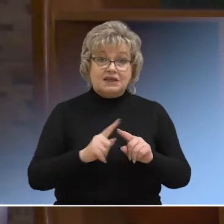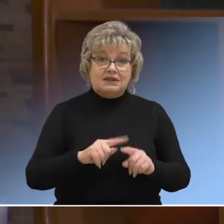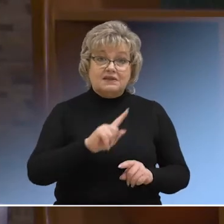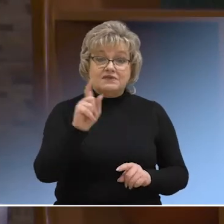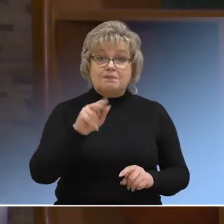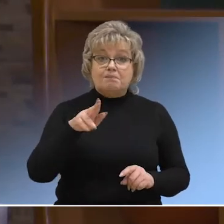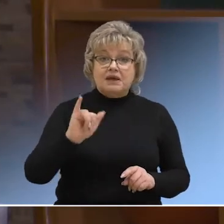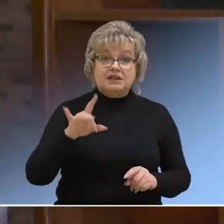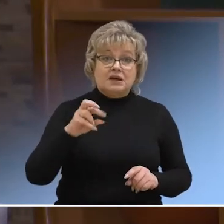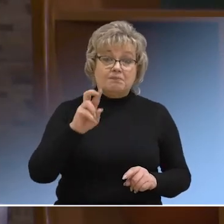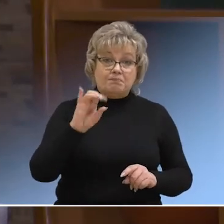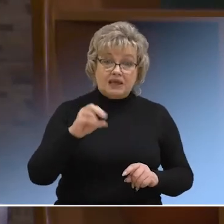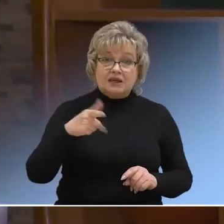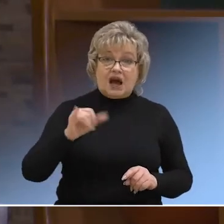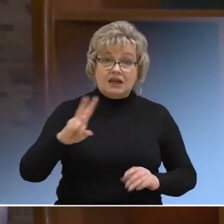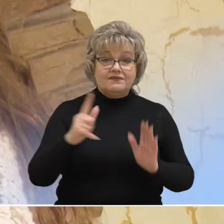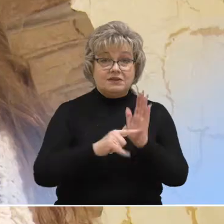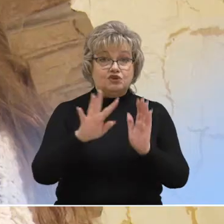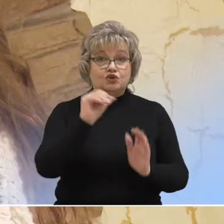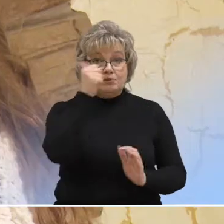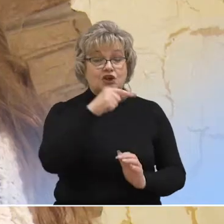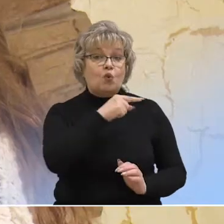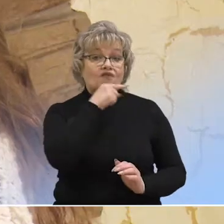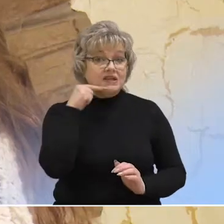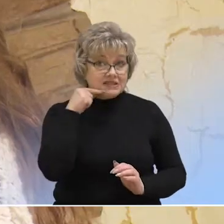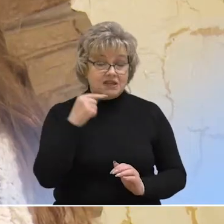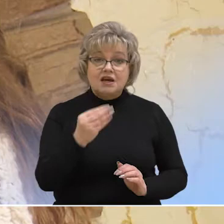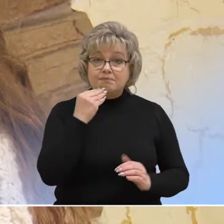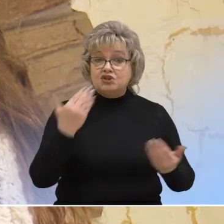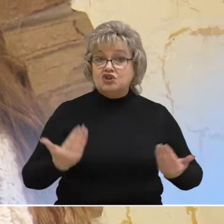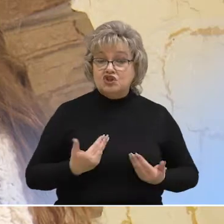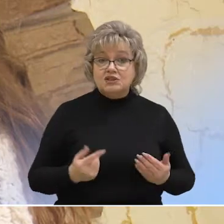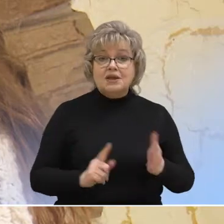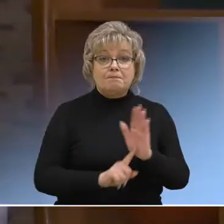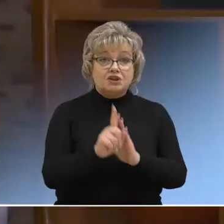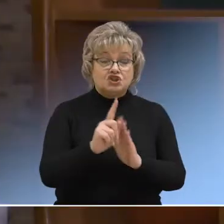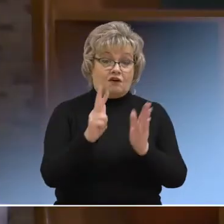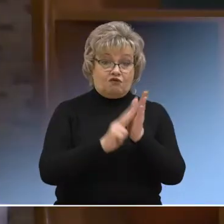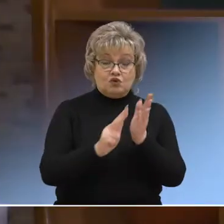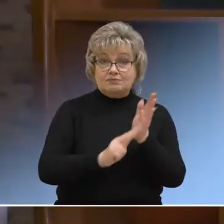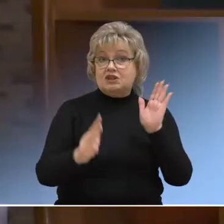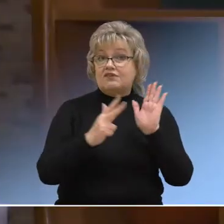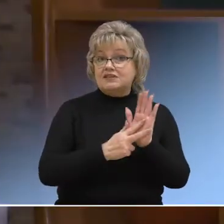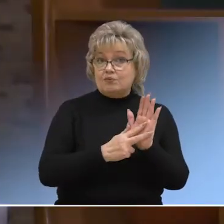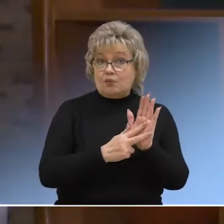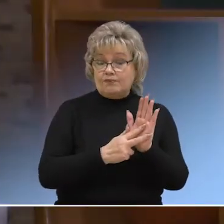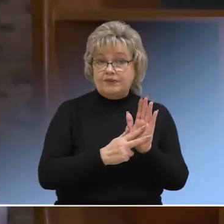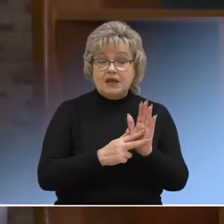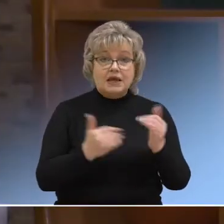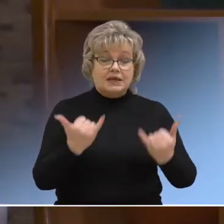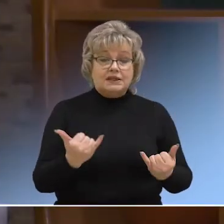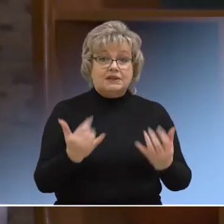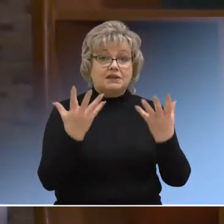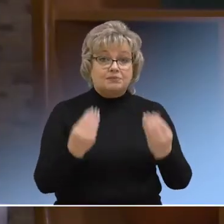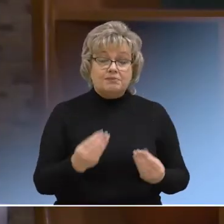Западной Бенгалии в 1974 году. А в Россию пища жизни пришла, насколько я помню, в 1988. И на данный